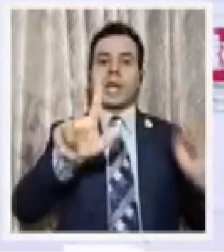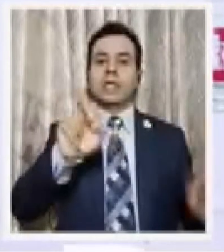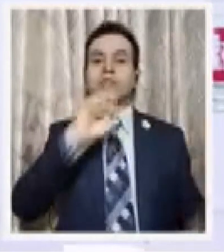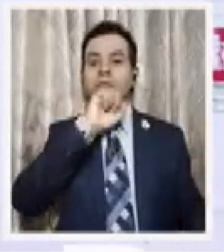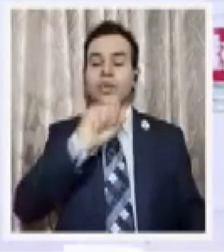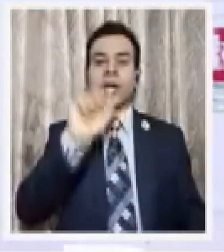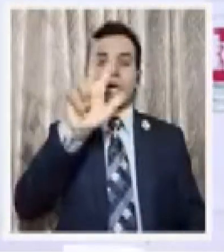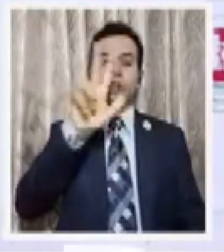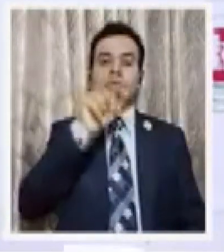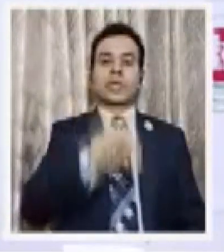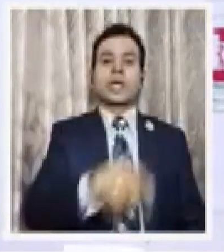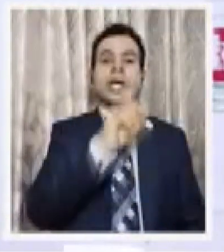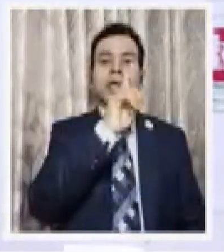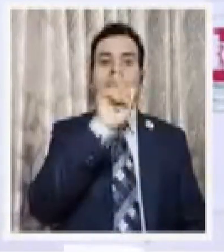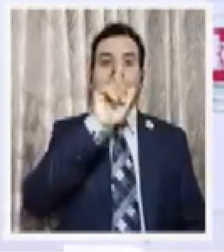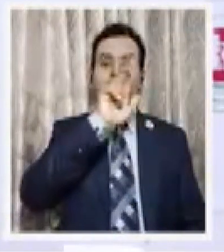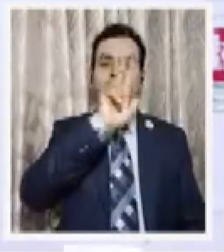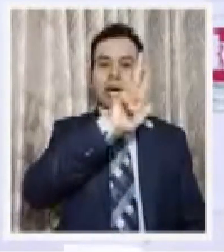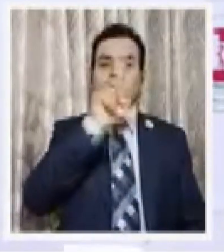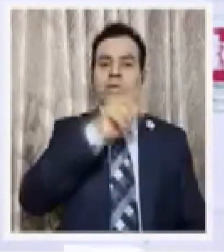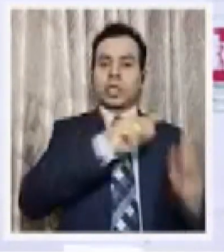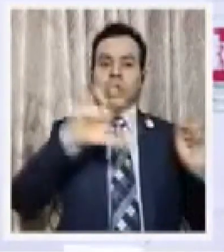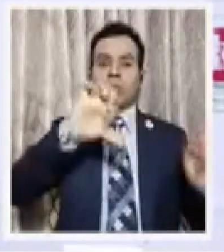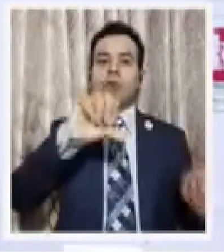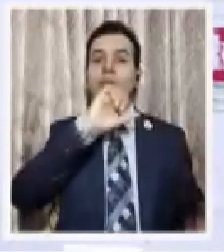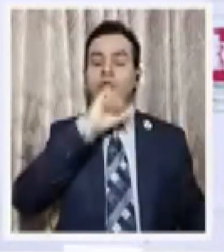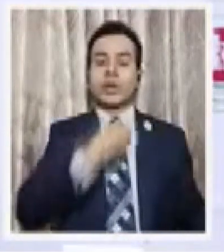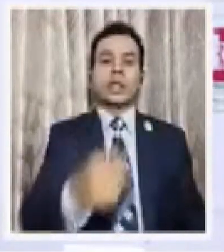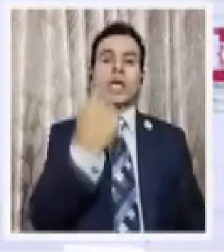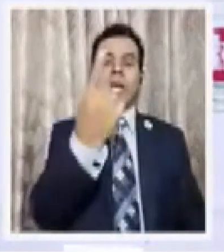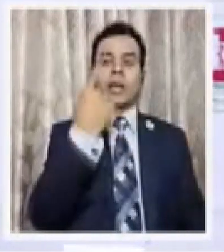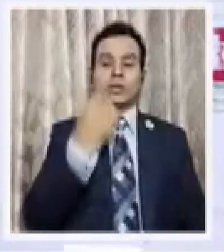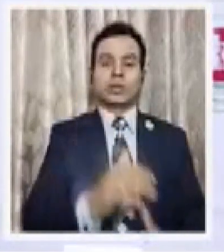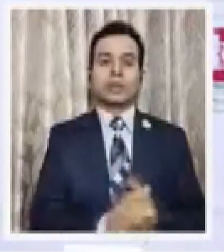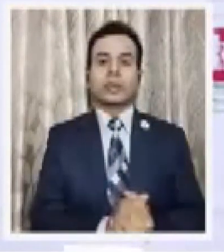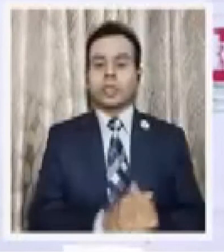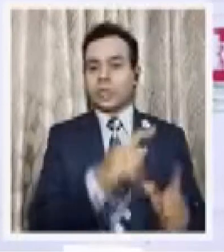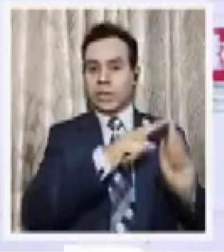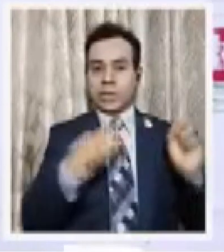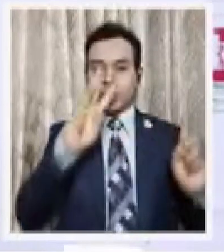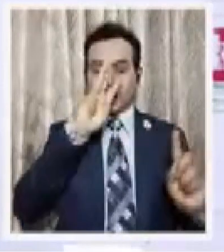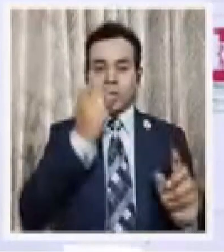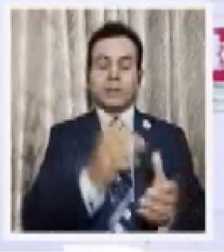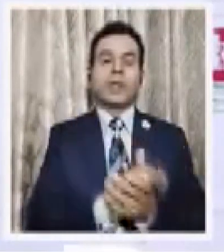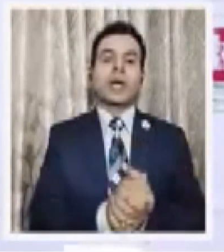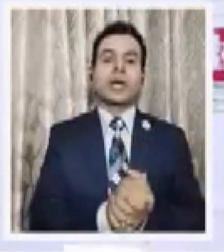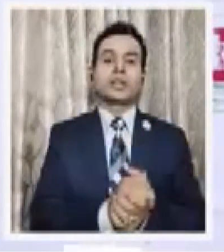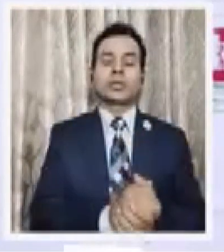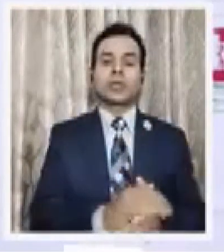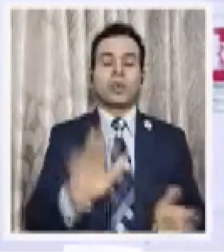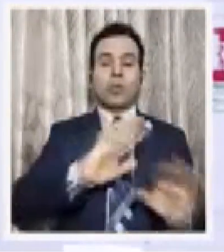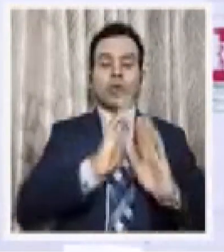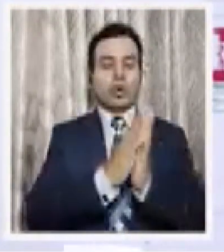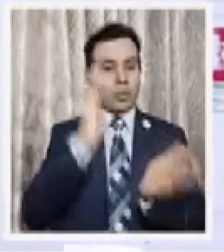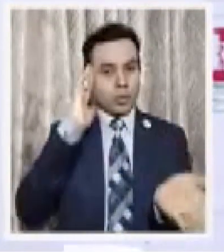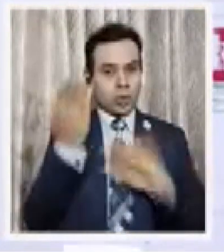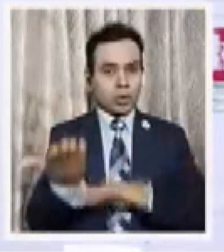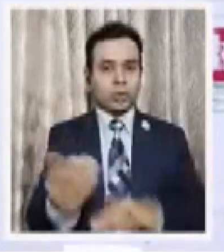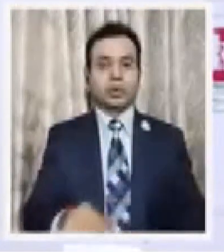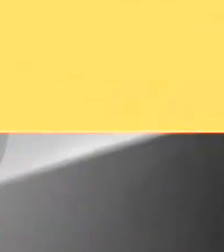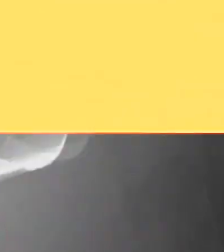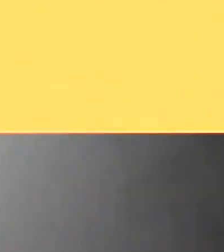51-60 বয়সের 7 জন, 61-70 বছরের 12 জন, 71-80 বছরের 8 জন এবং 81-90 বছরের 1 জন।